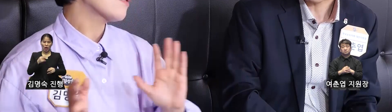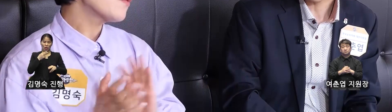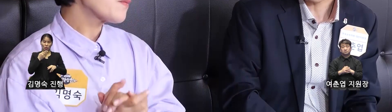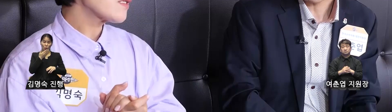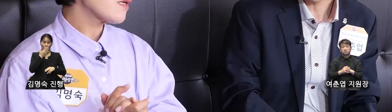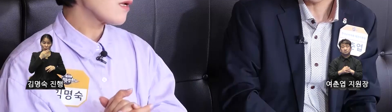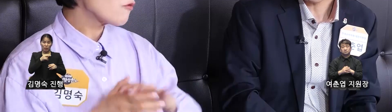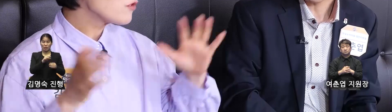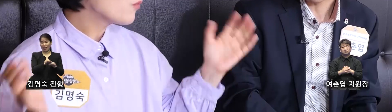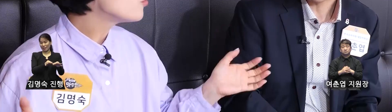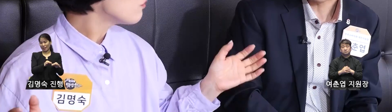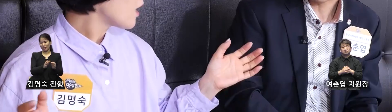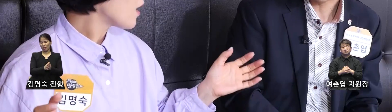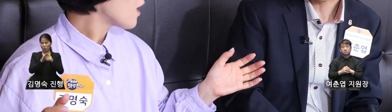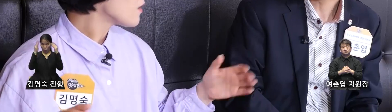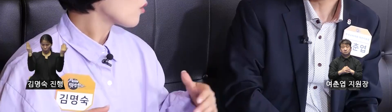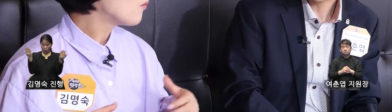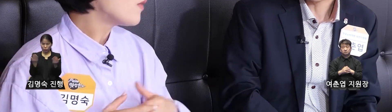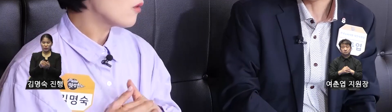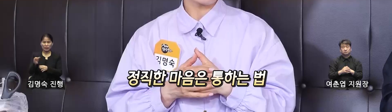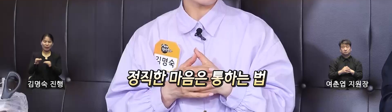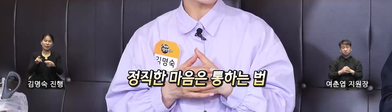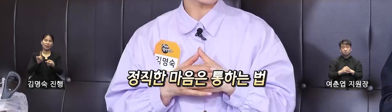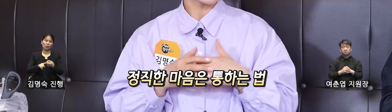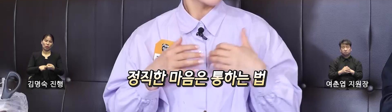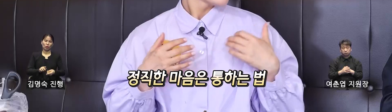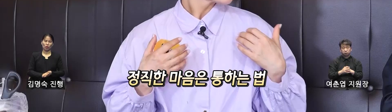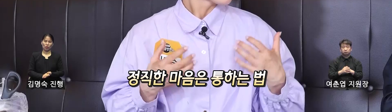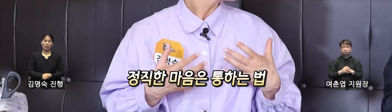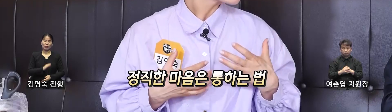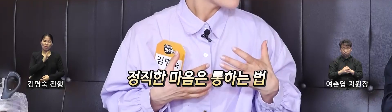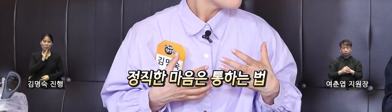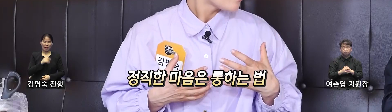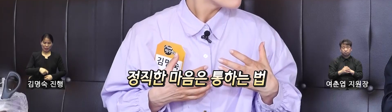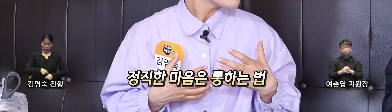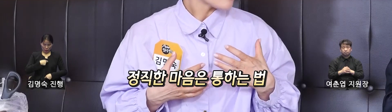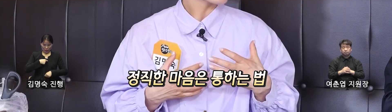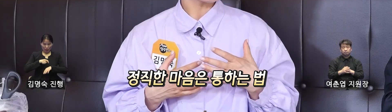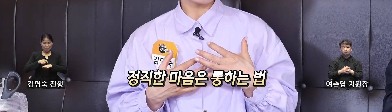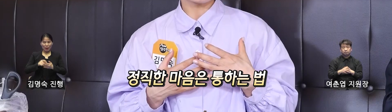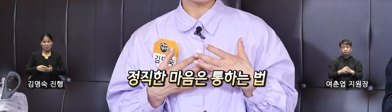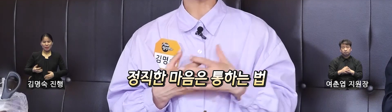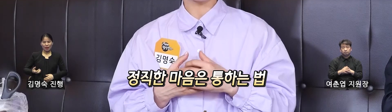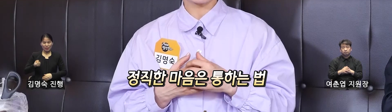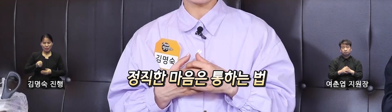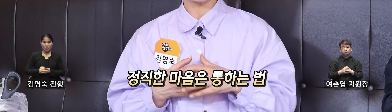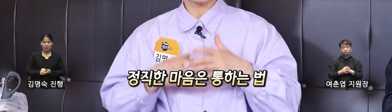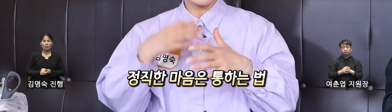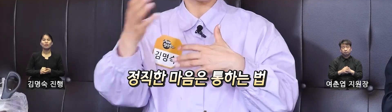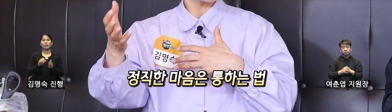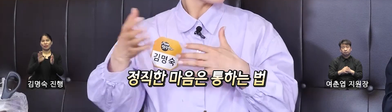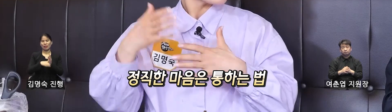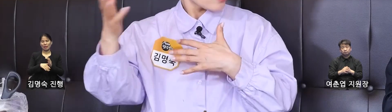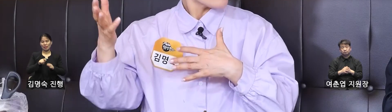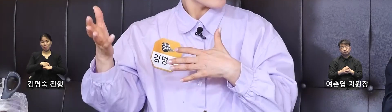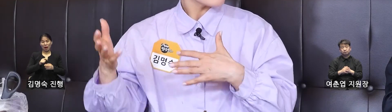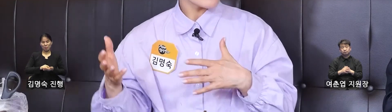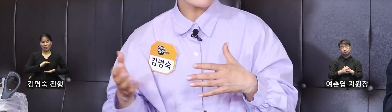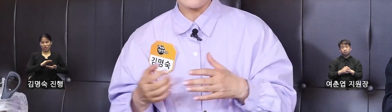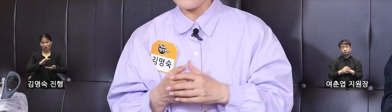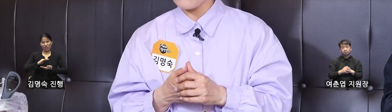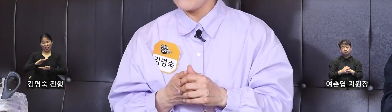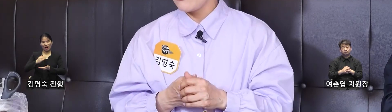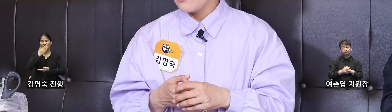꼭 장사뿐만 아니라 우리 모두가 정말로 다 이렇게 정직한 마음을 갖고 있다면 그 마음이 좀